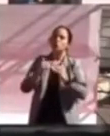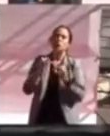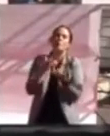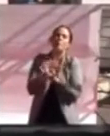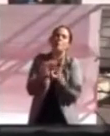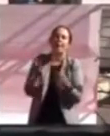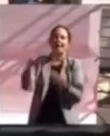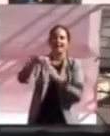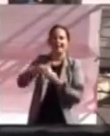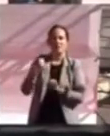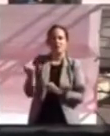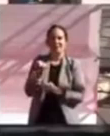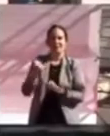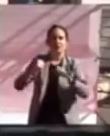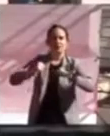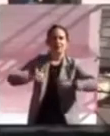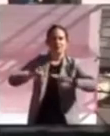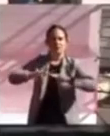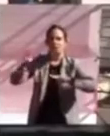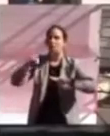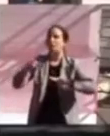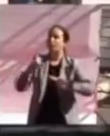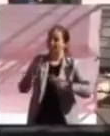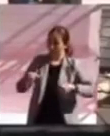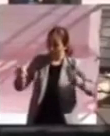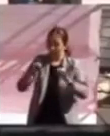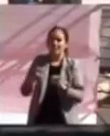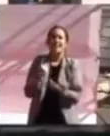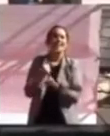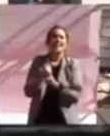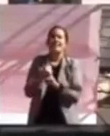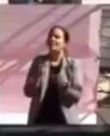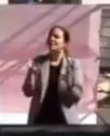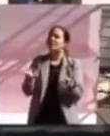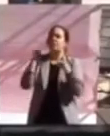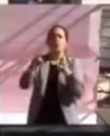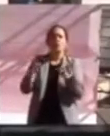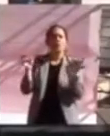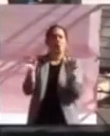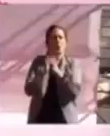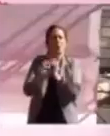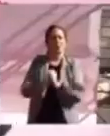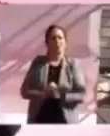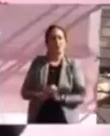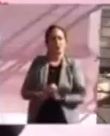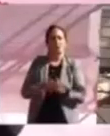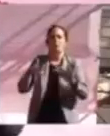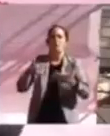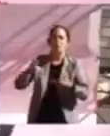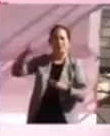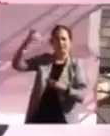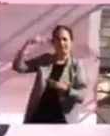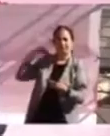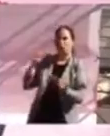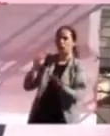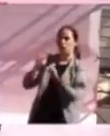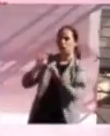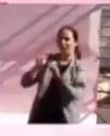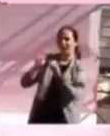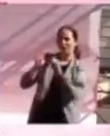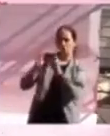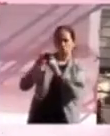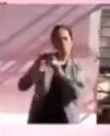dobbiamo sfruttarla questa occasione in passato sono state fatte riforme e mi fermo